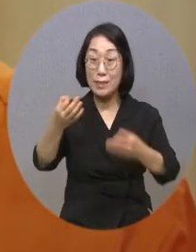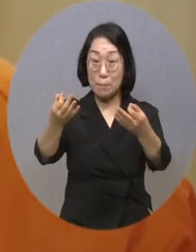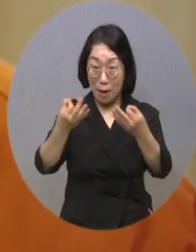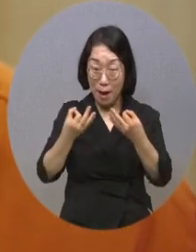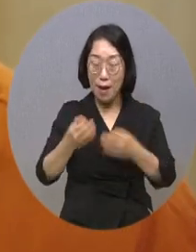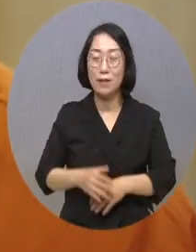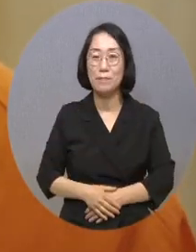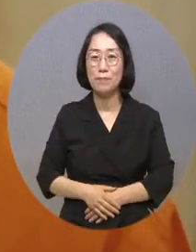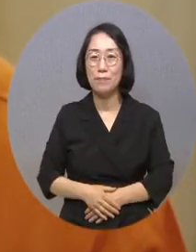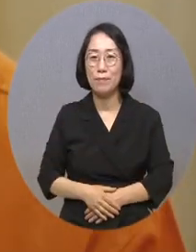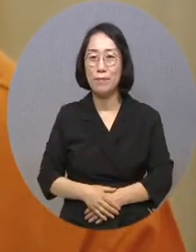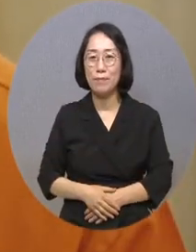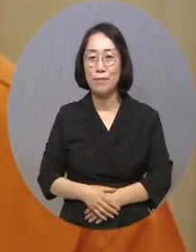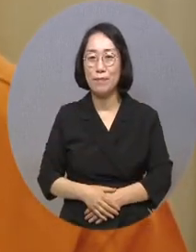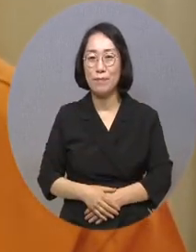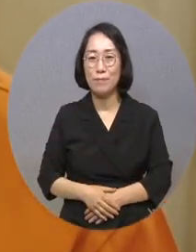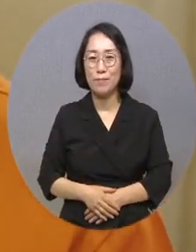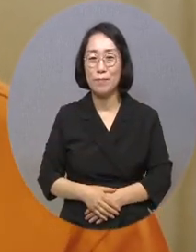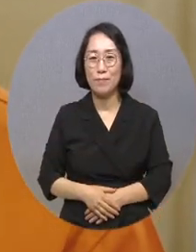와.